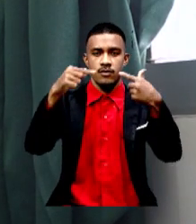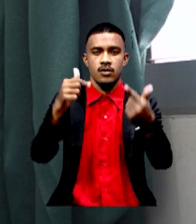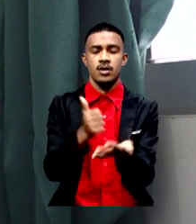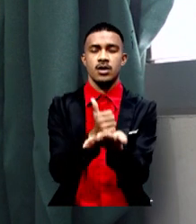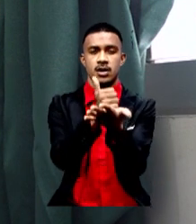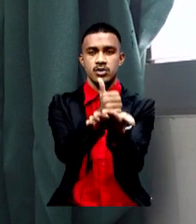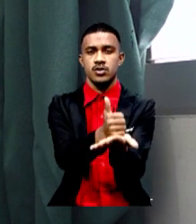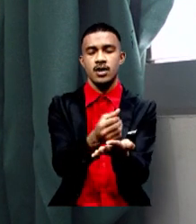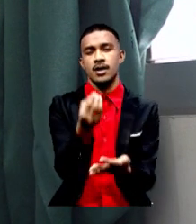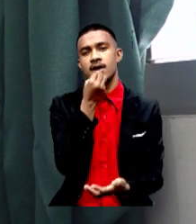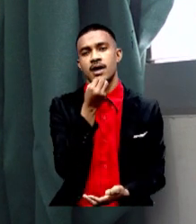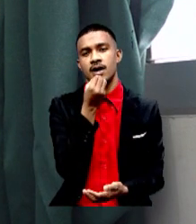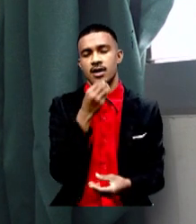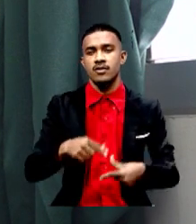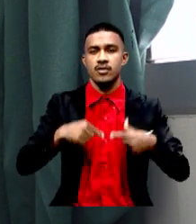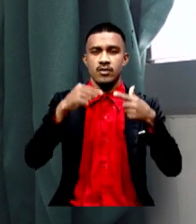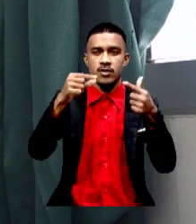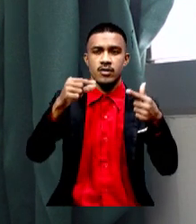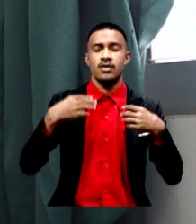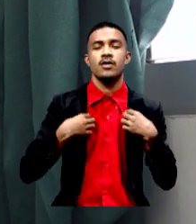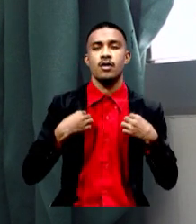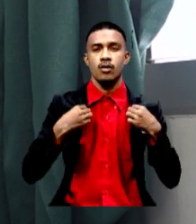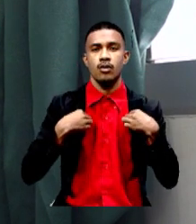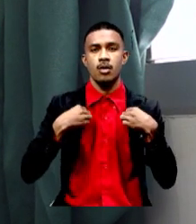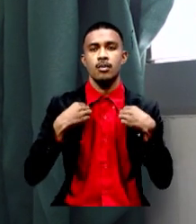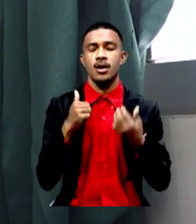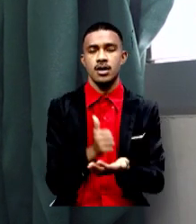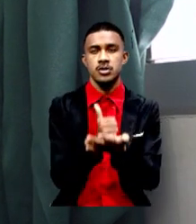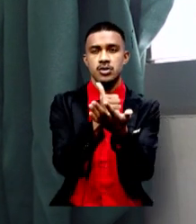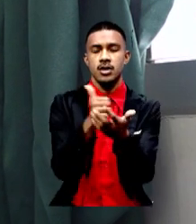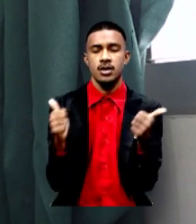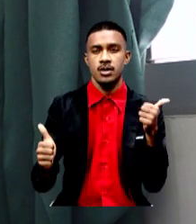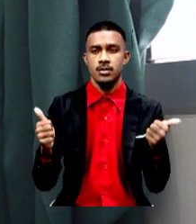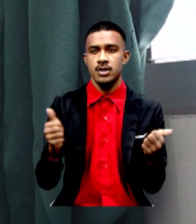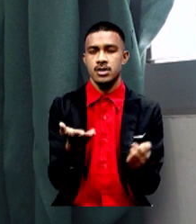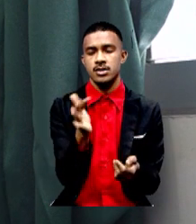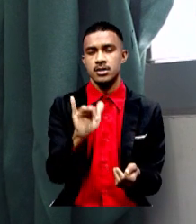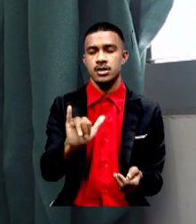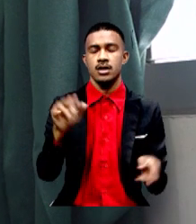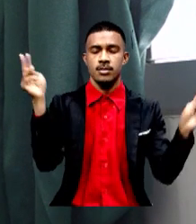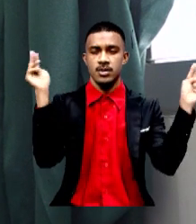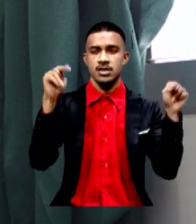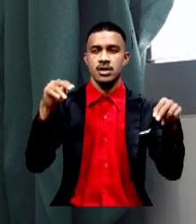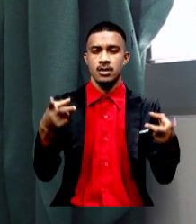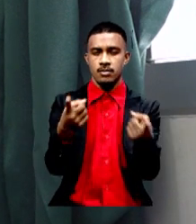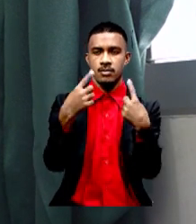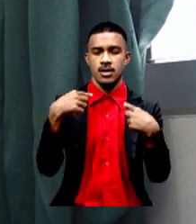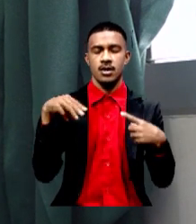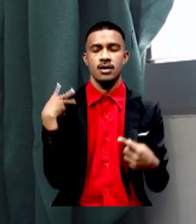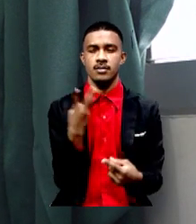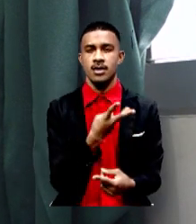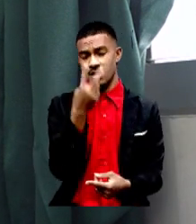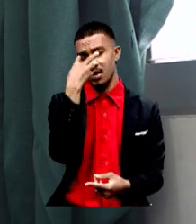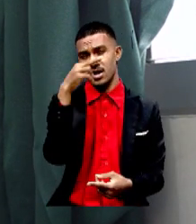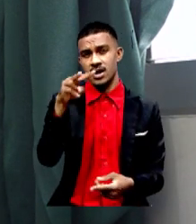hahan rumah, fo nete kropa rumah, atendimento nebe maka basic atu sira precisa. Mai a minha parte, a mi hare